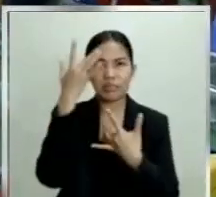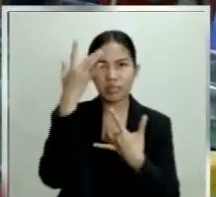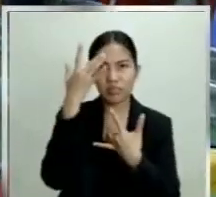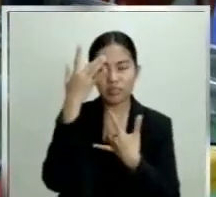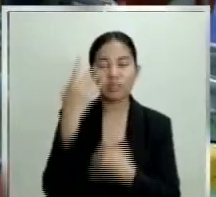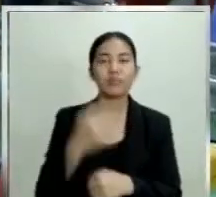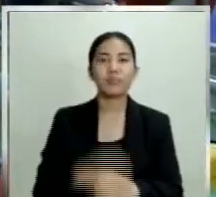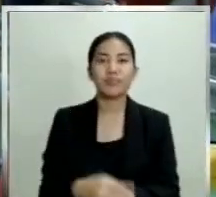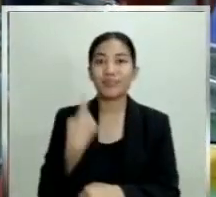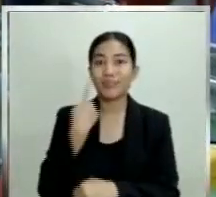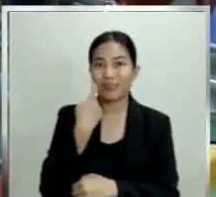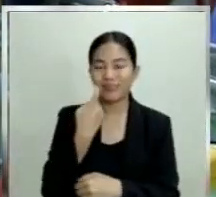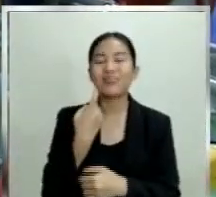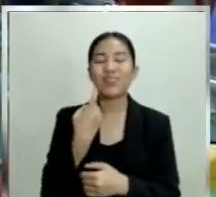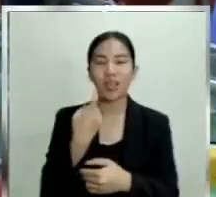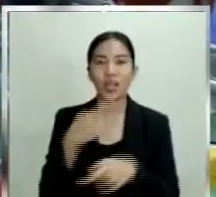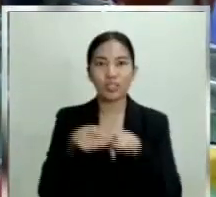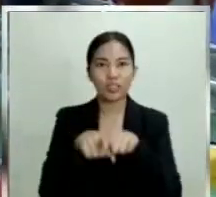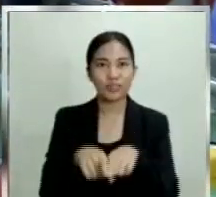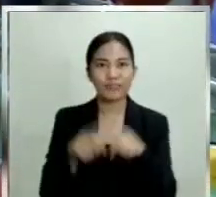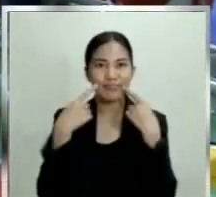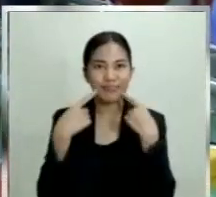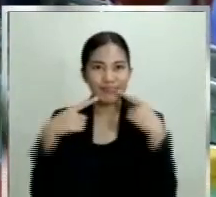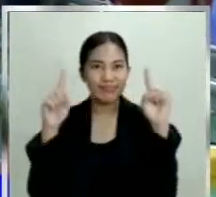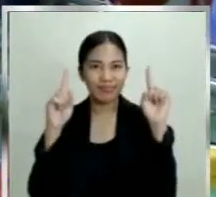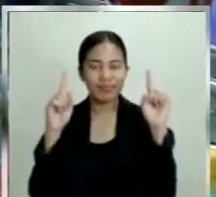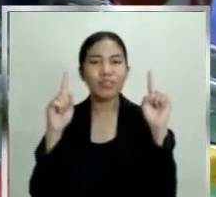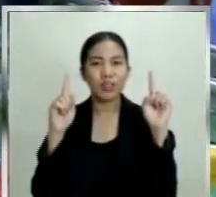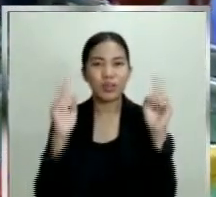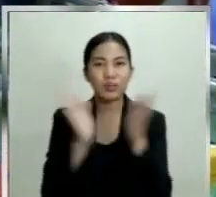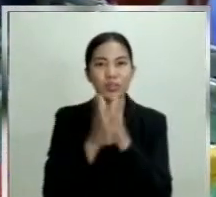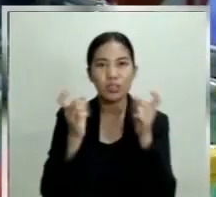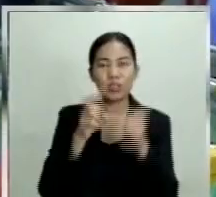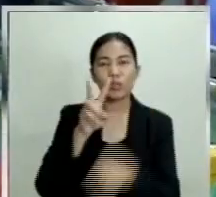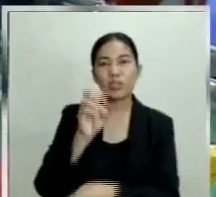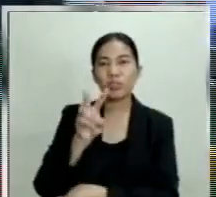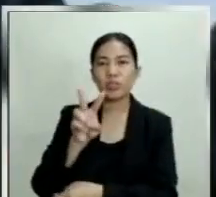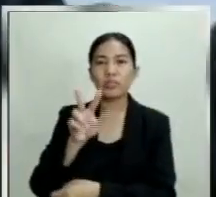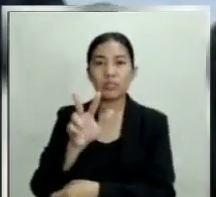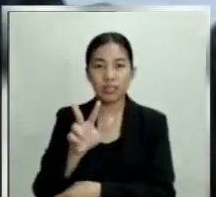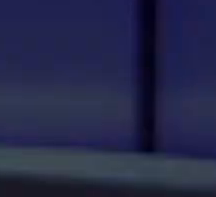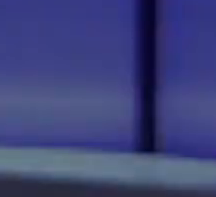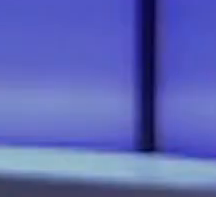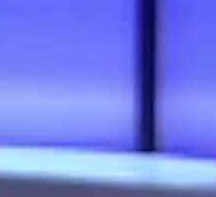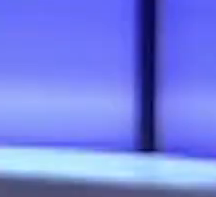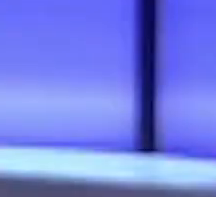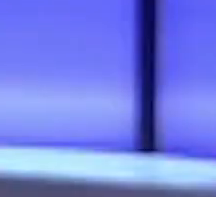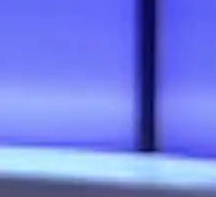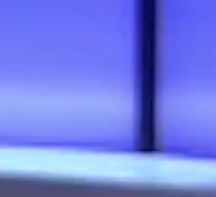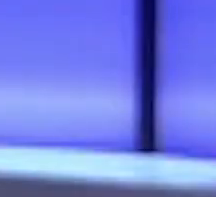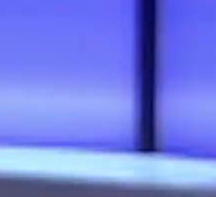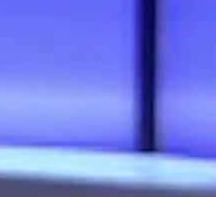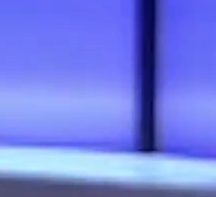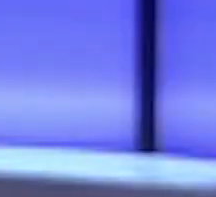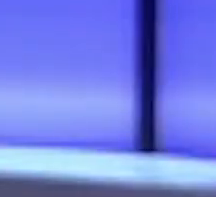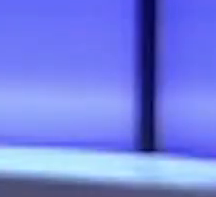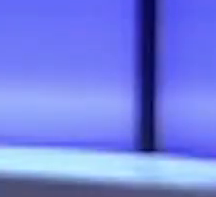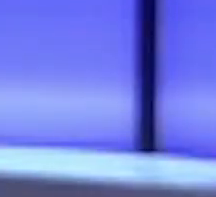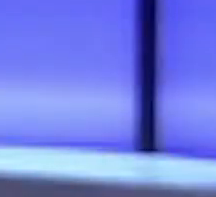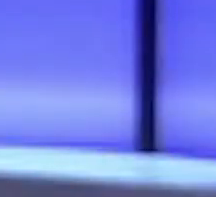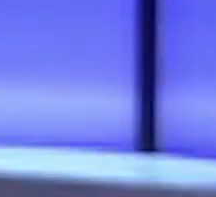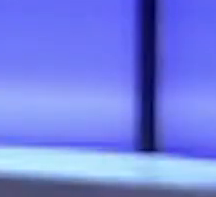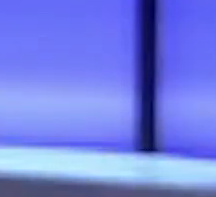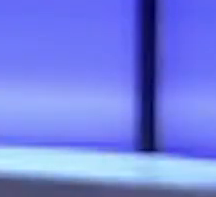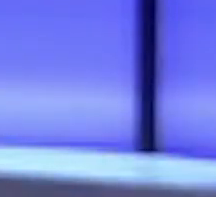performance si Sarno sa 2023 Southeast Asian Games sa Cambodia. Good news mga kapuso! Maaari